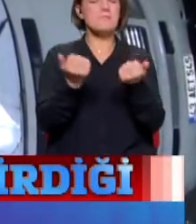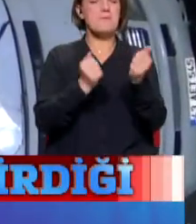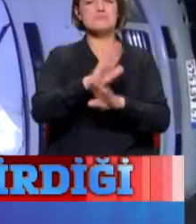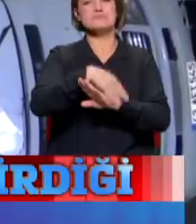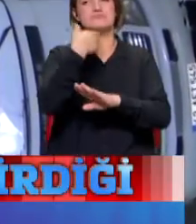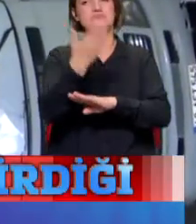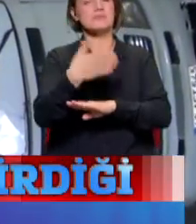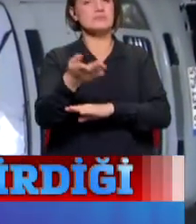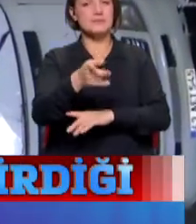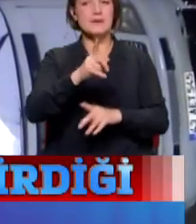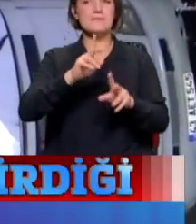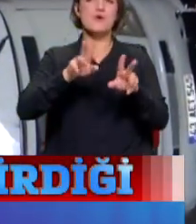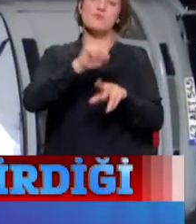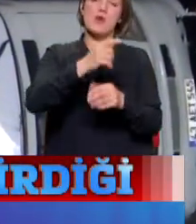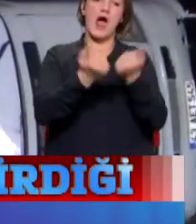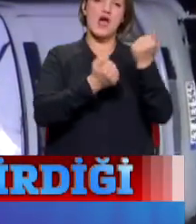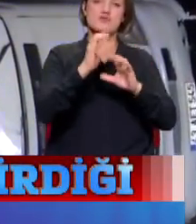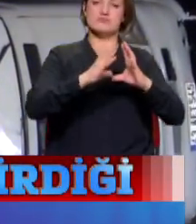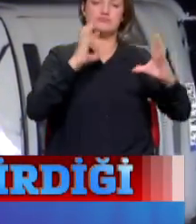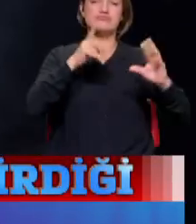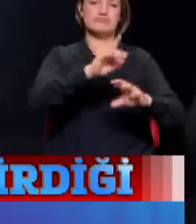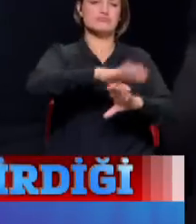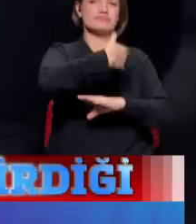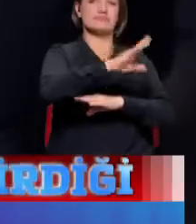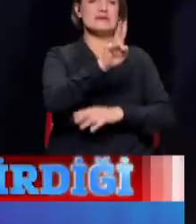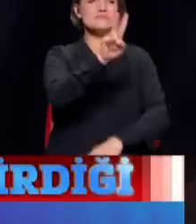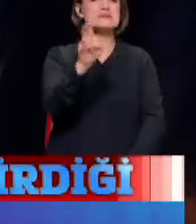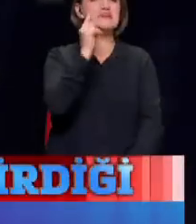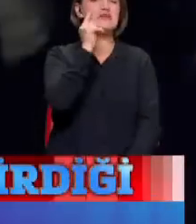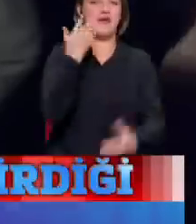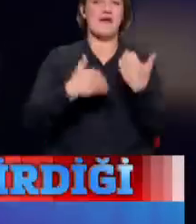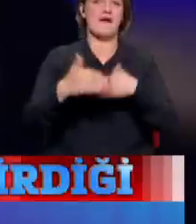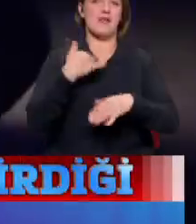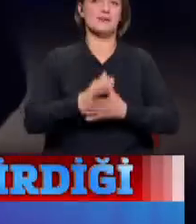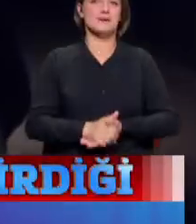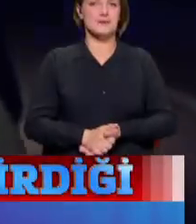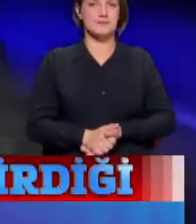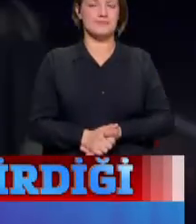savruldu minibüs şarampole devrildi kazada 28 kişi